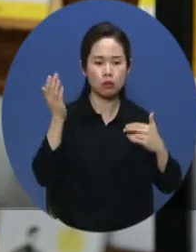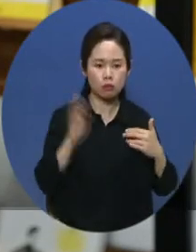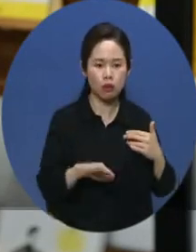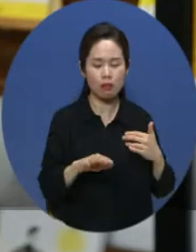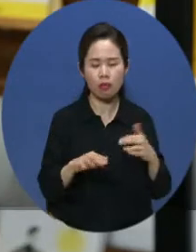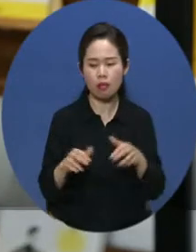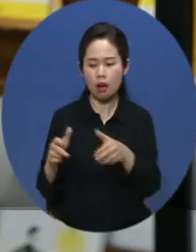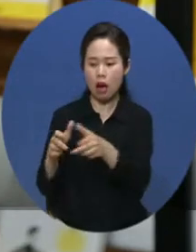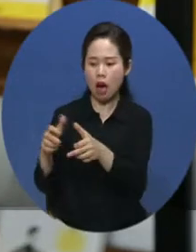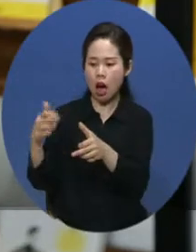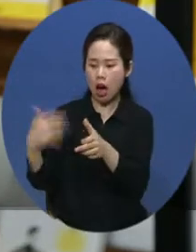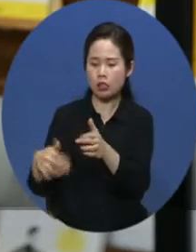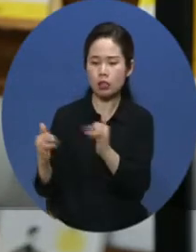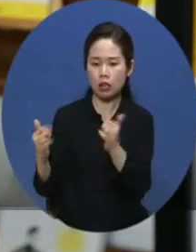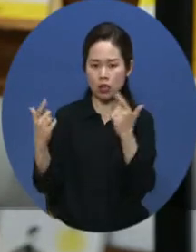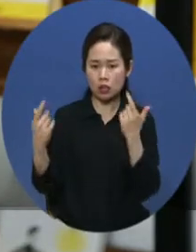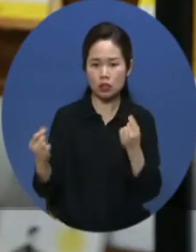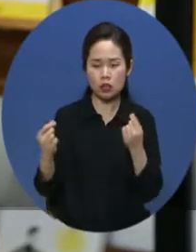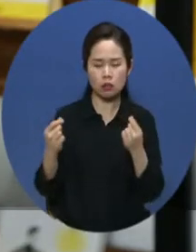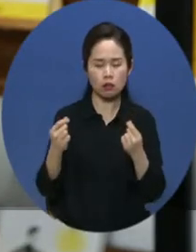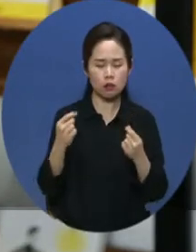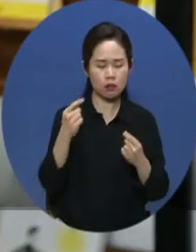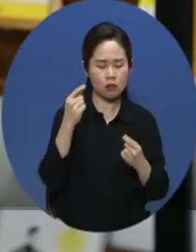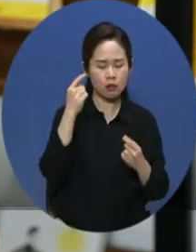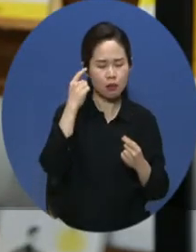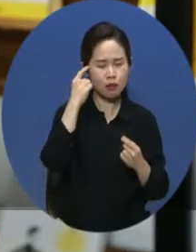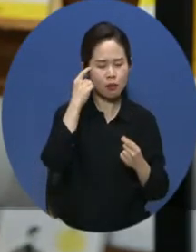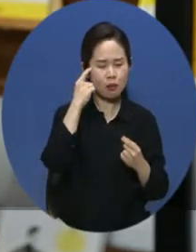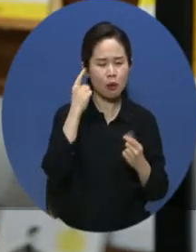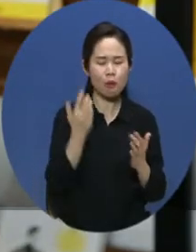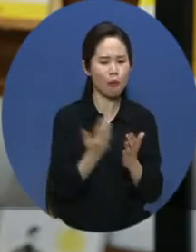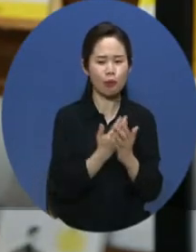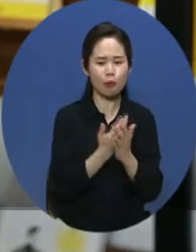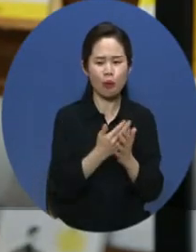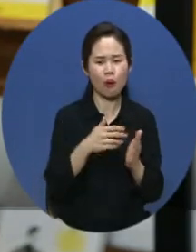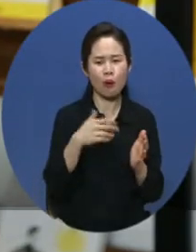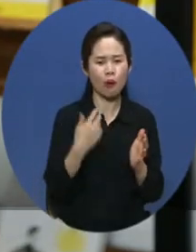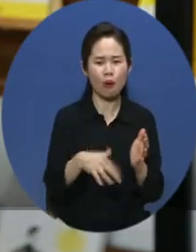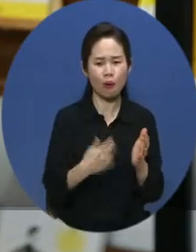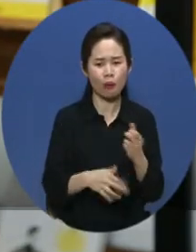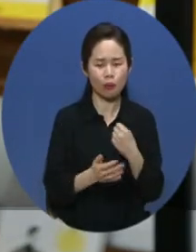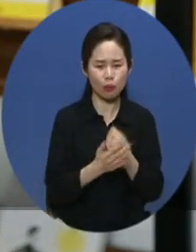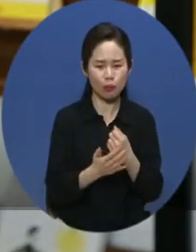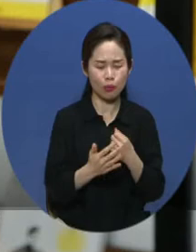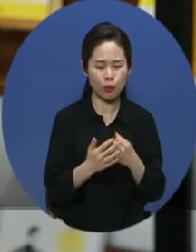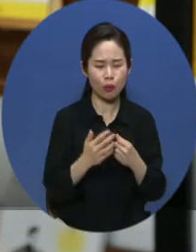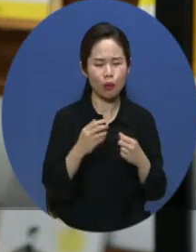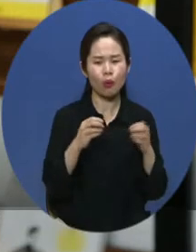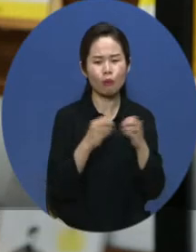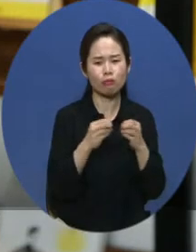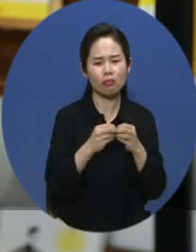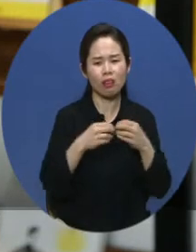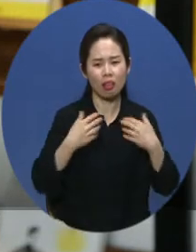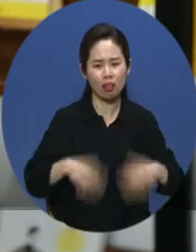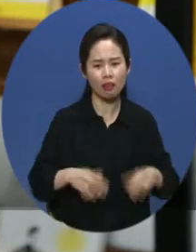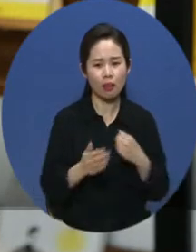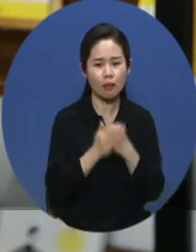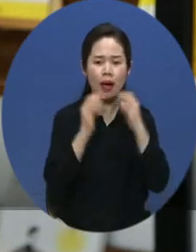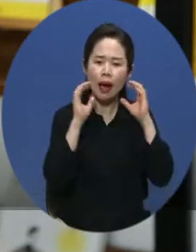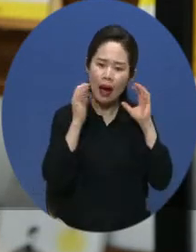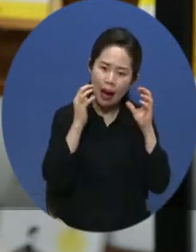빠르게 성장을 하거나 발전하지 못하다 보니까 계속 그 정도 문해력에 맞춰서 아동용